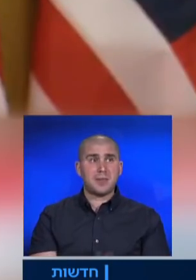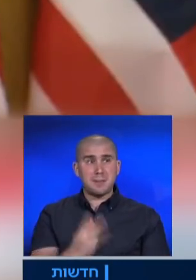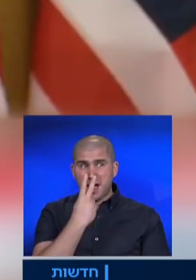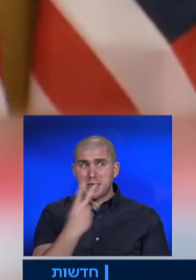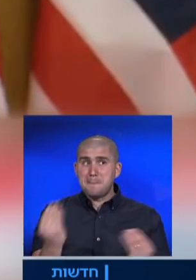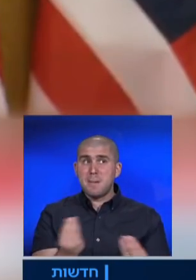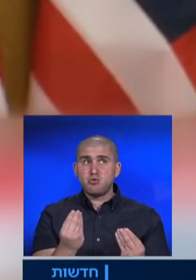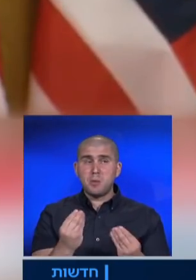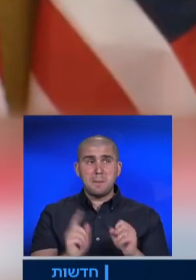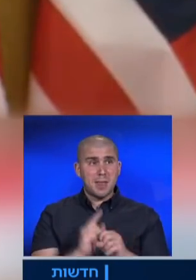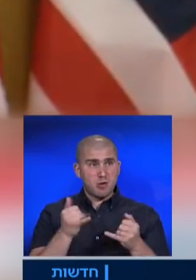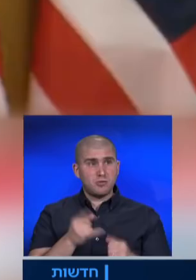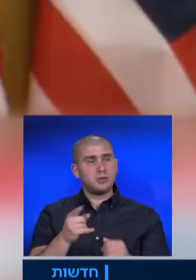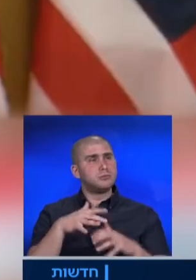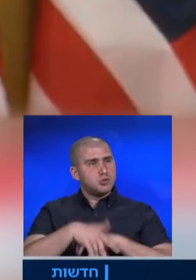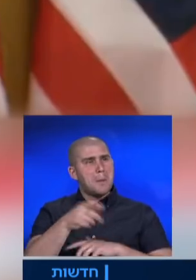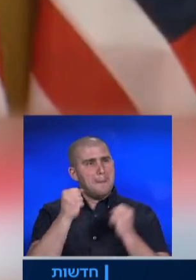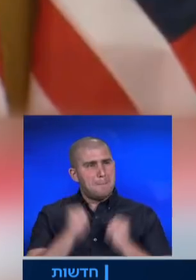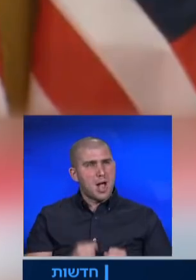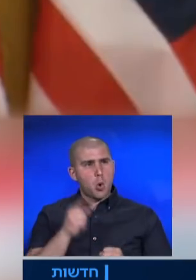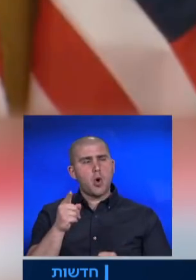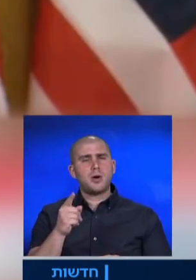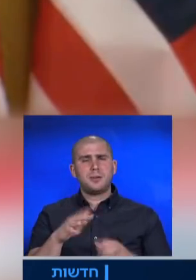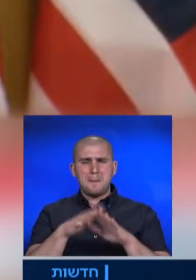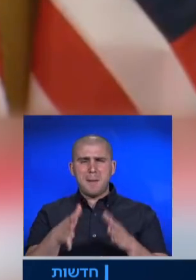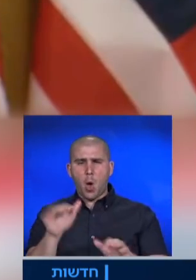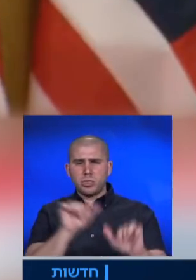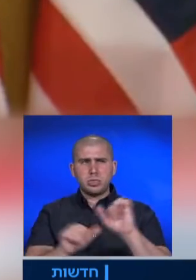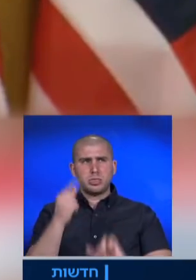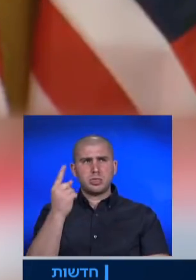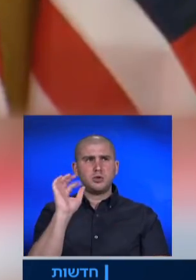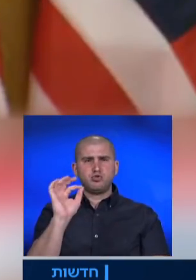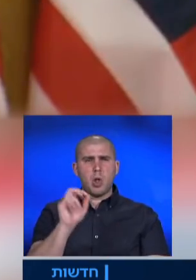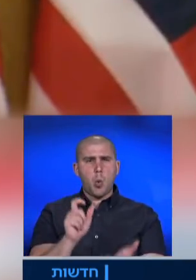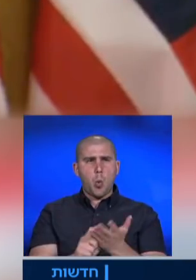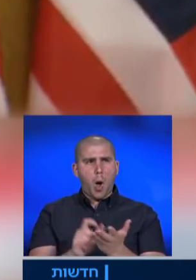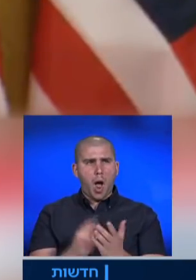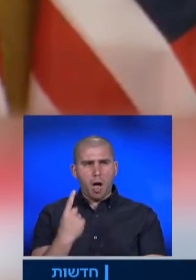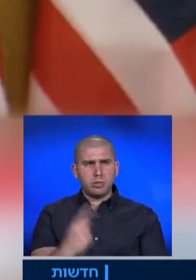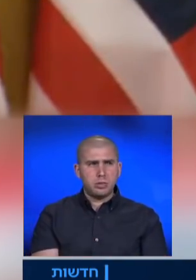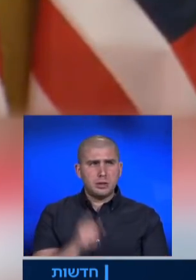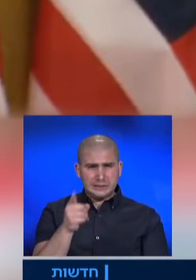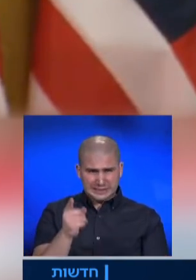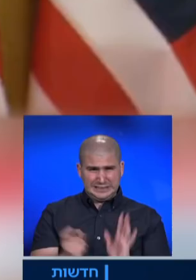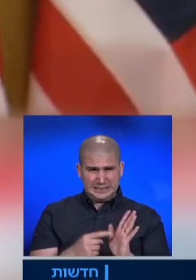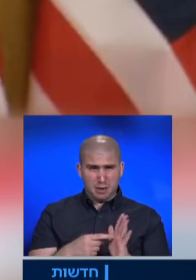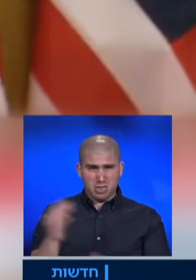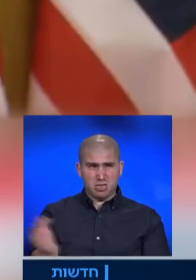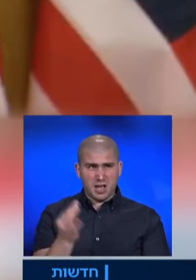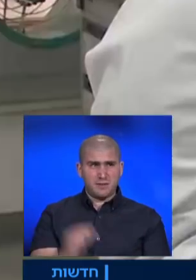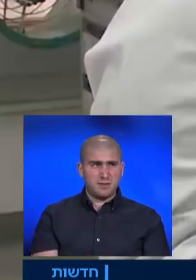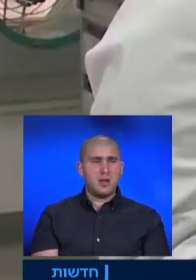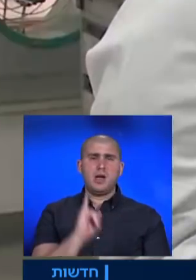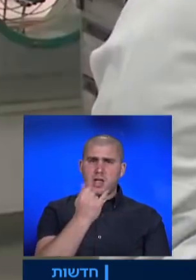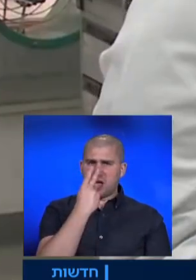point that gives you a high degree of confidence that the Wuhan Institute of Virology was the origin of this virus? Yes, I have.